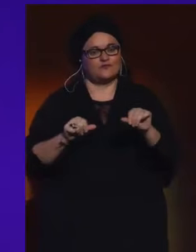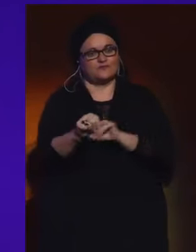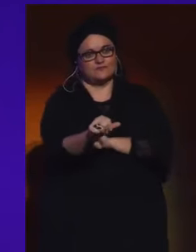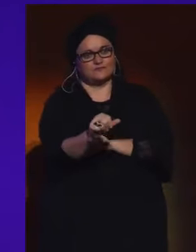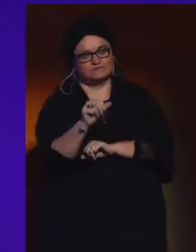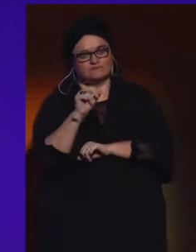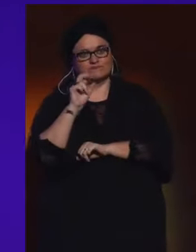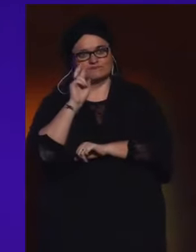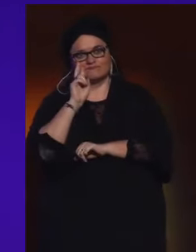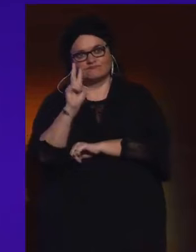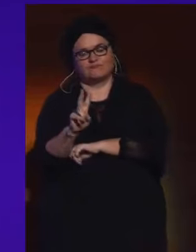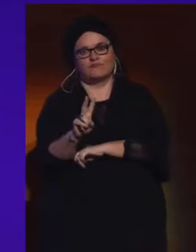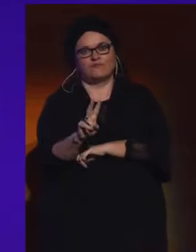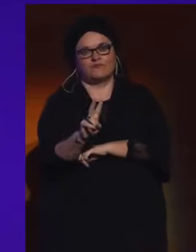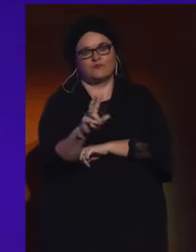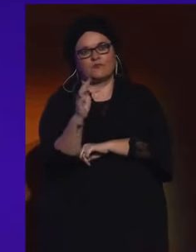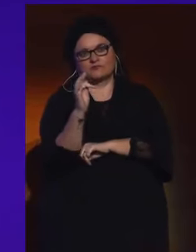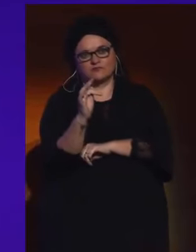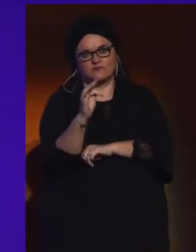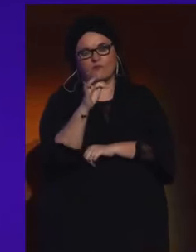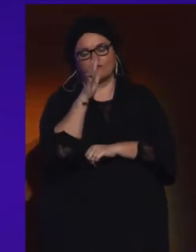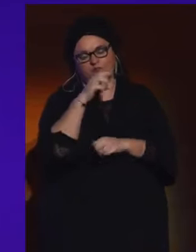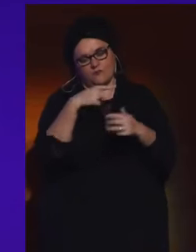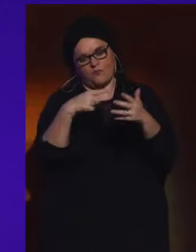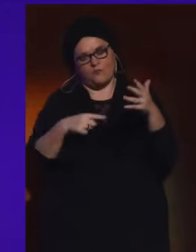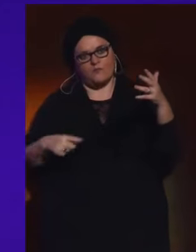baikor begiratzeko motiboak dauzkagula.